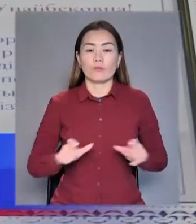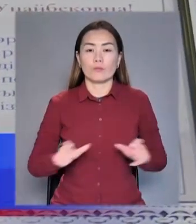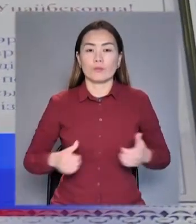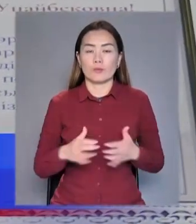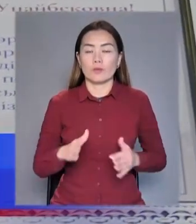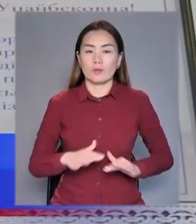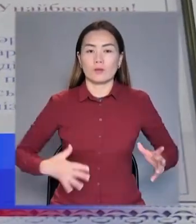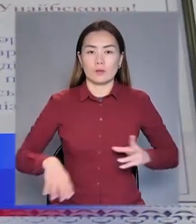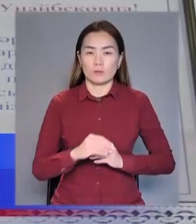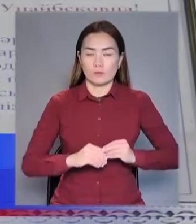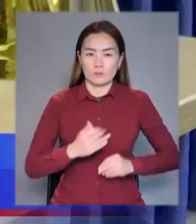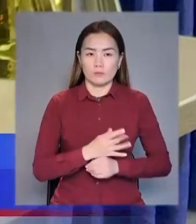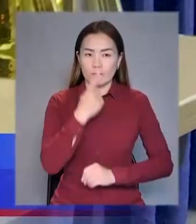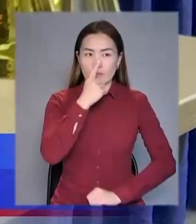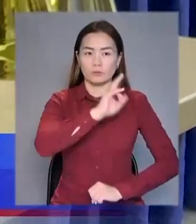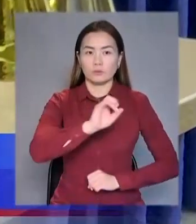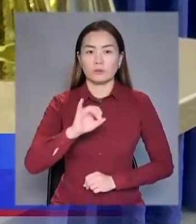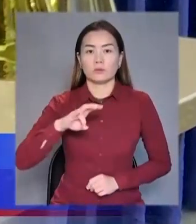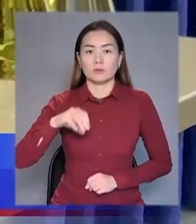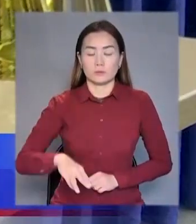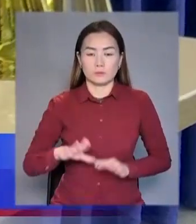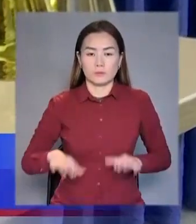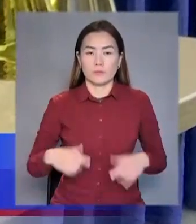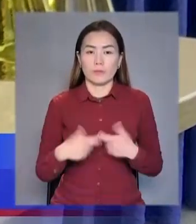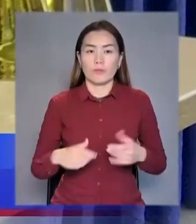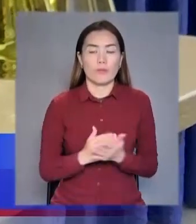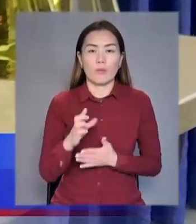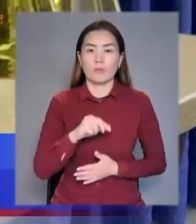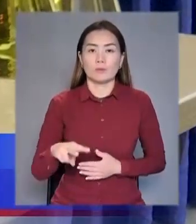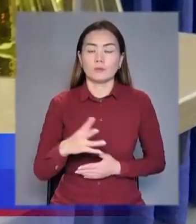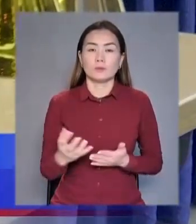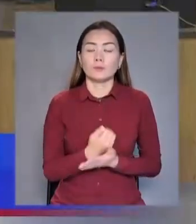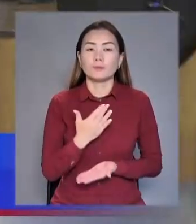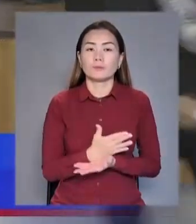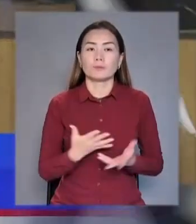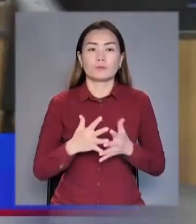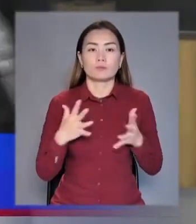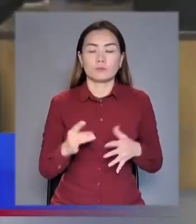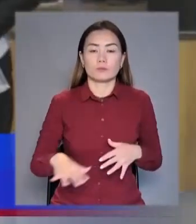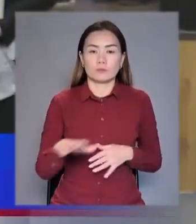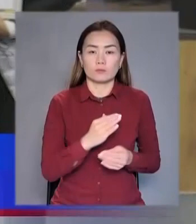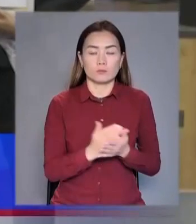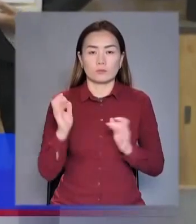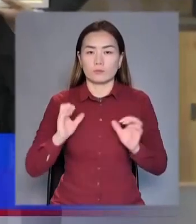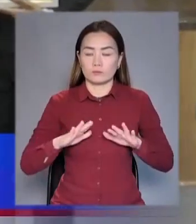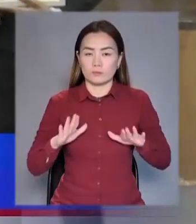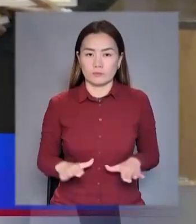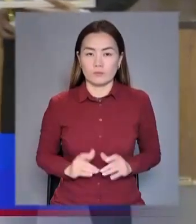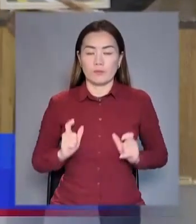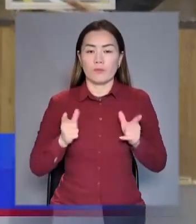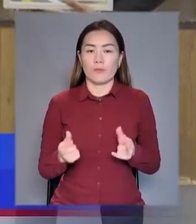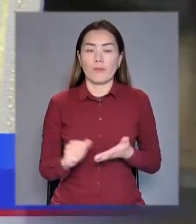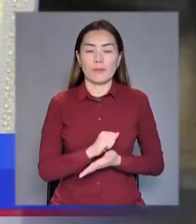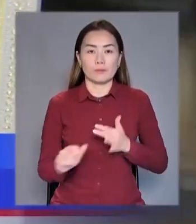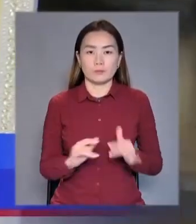мектебін аяқтаған түлектердің барлығы да биылғы ұлттық бірыңғай тестілеу сынағынан жоғары балл жинаған. Түлектердің көбі еліміздегі жоғары оқу орындарына